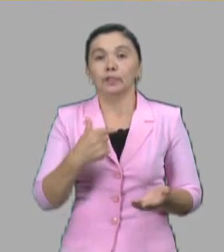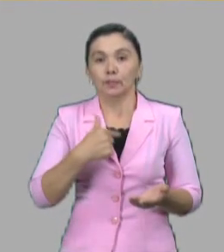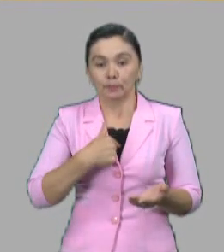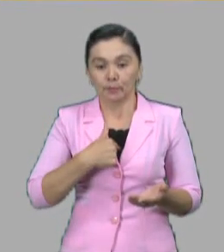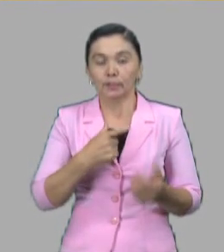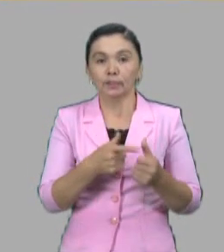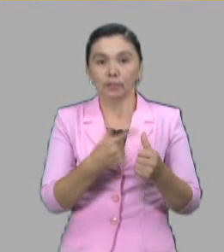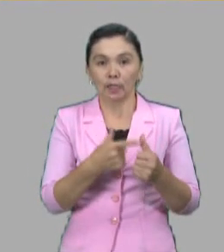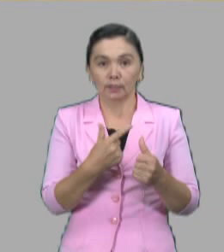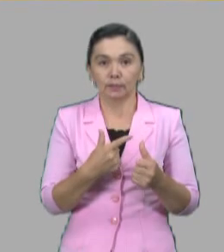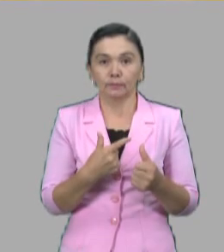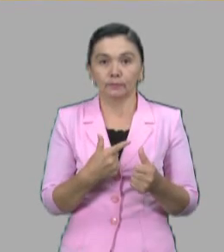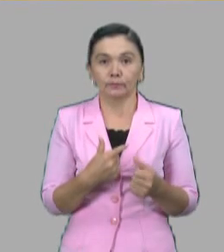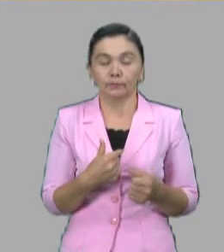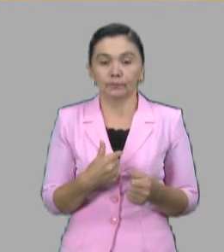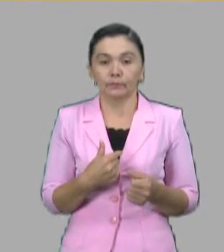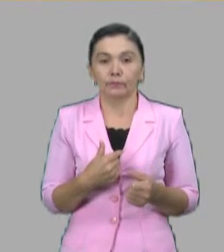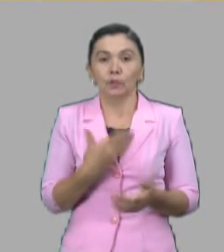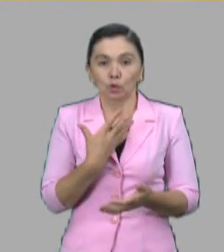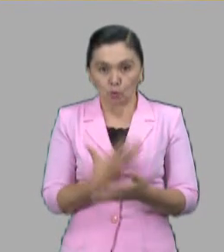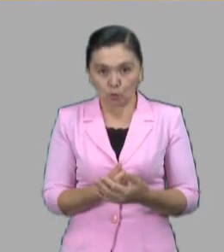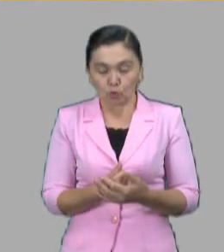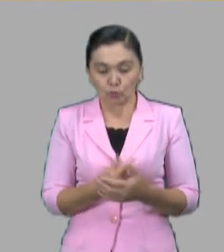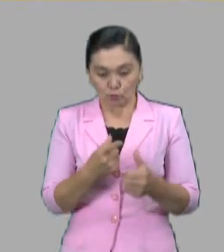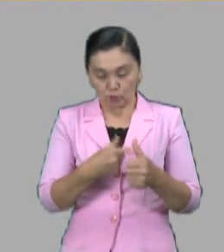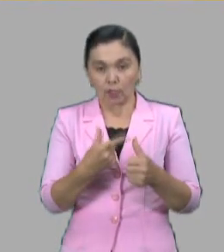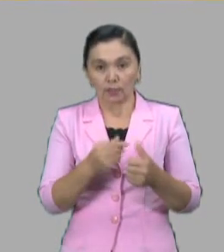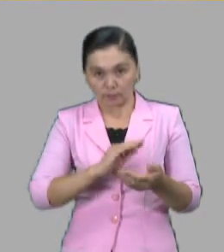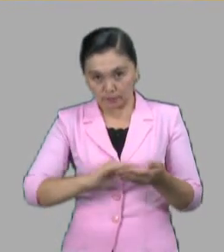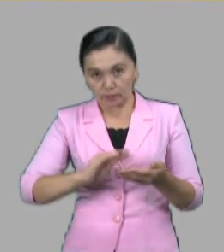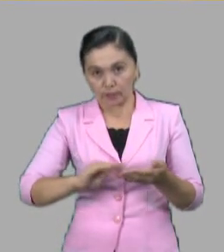Менин атым, өзүбүздүн атыбызды жазабыз.